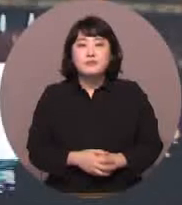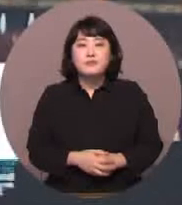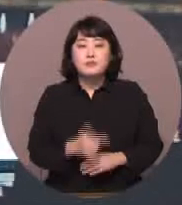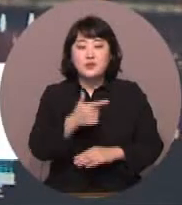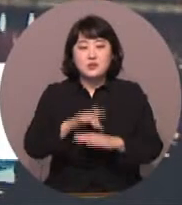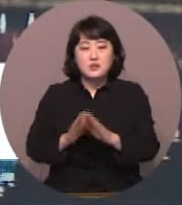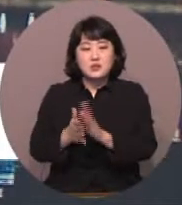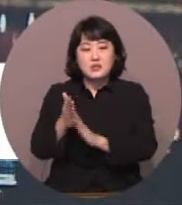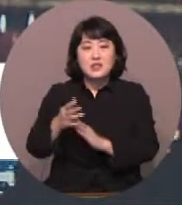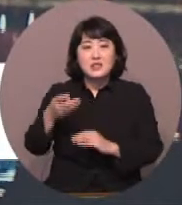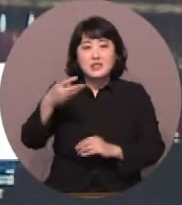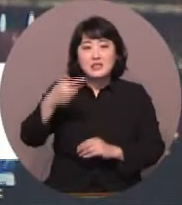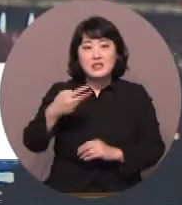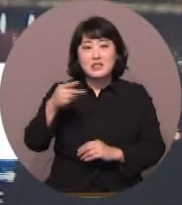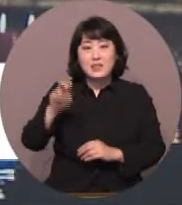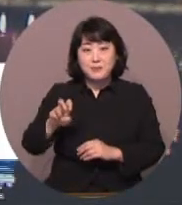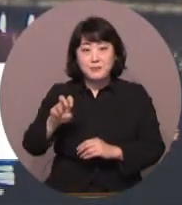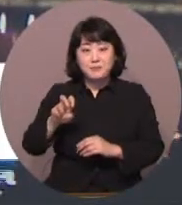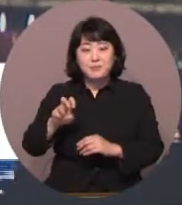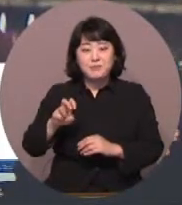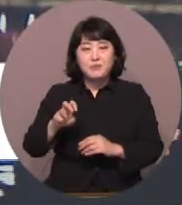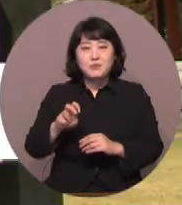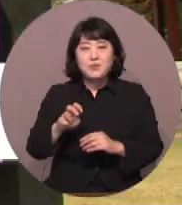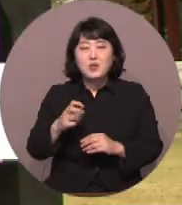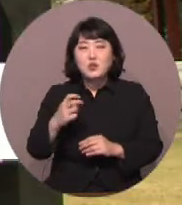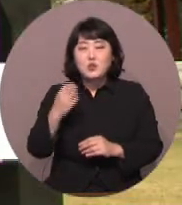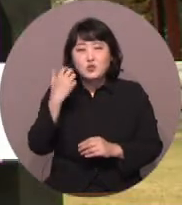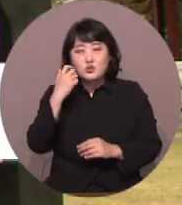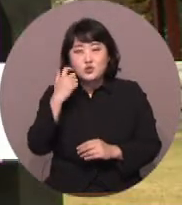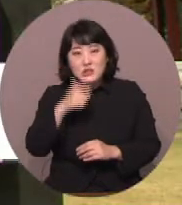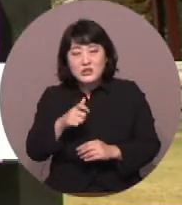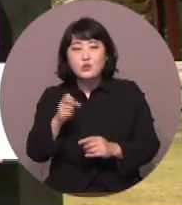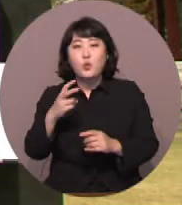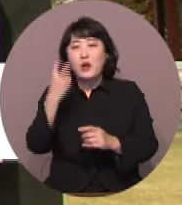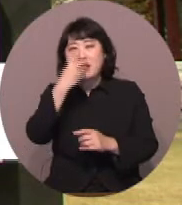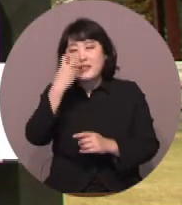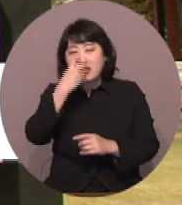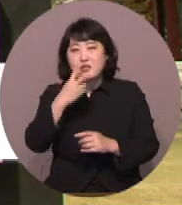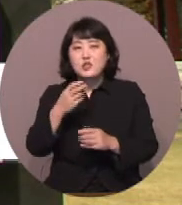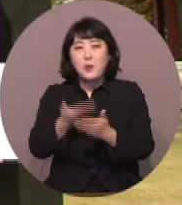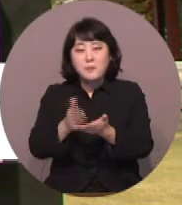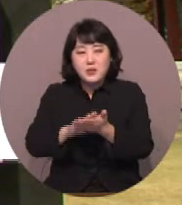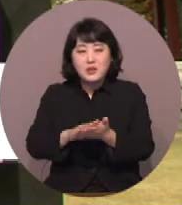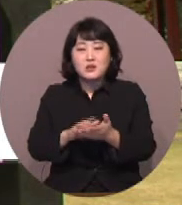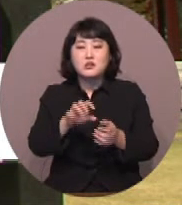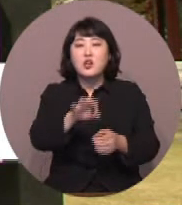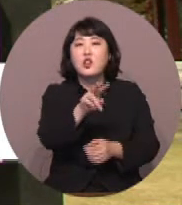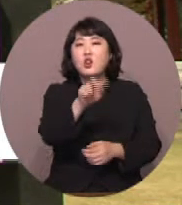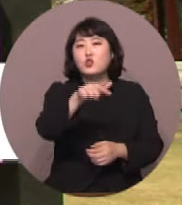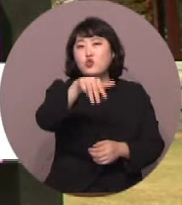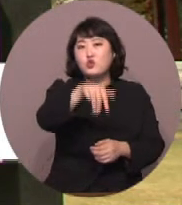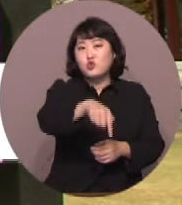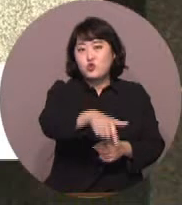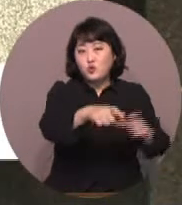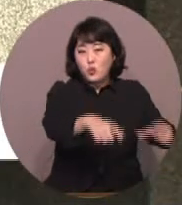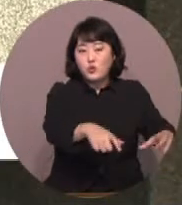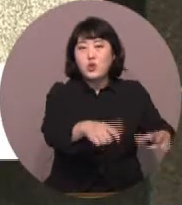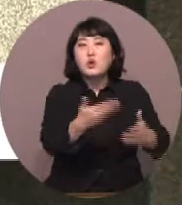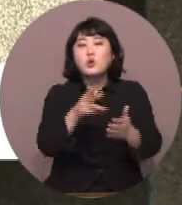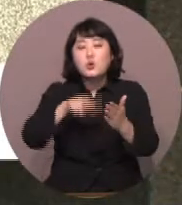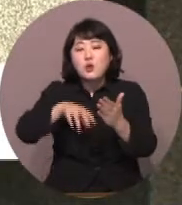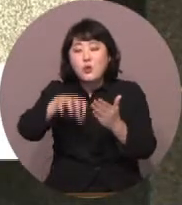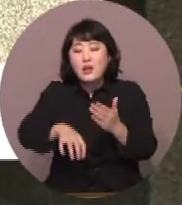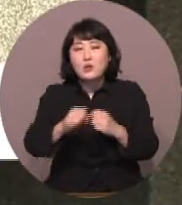대저 c 된 트램 차량의 유지 정비 관제 등 종합 사령 기능을 수행할 연축 채 등 기지에 도서관과